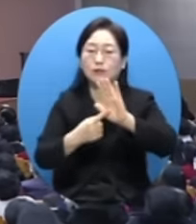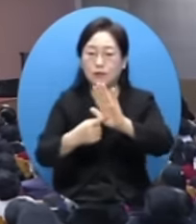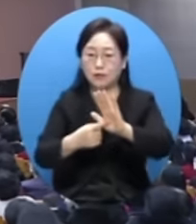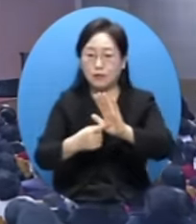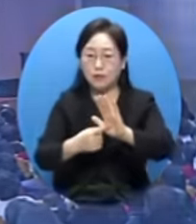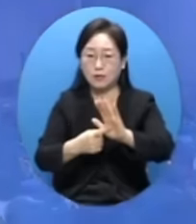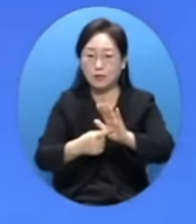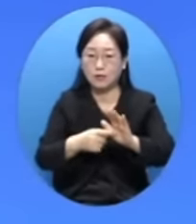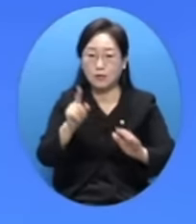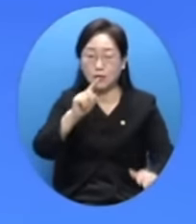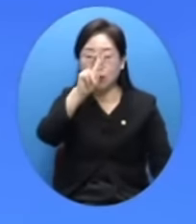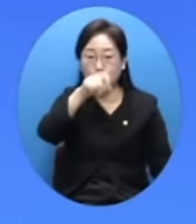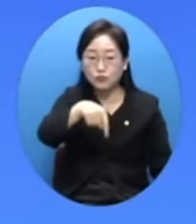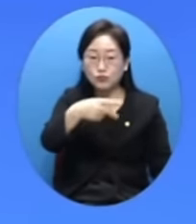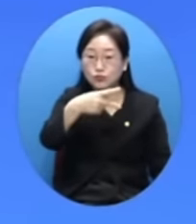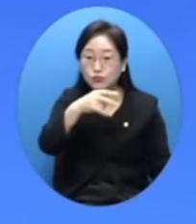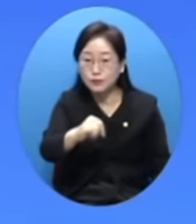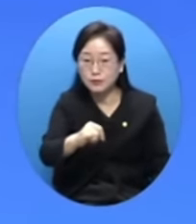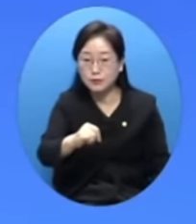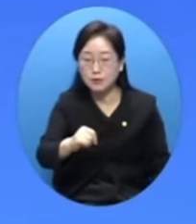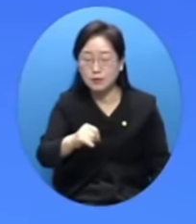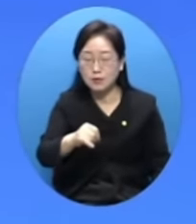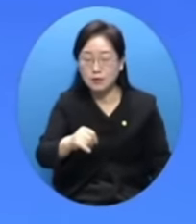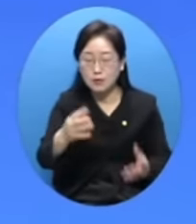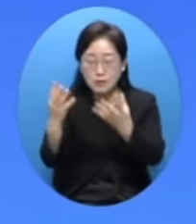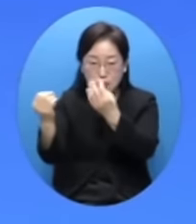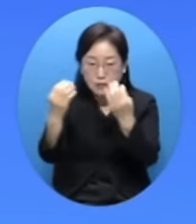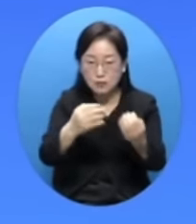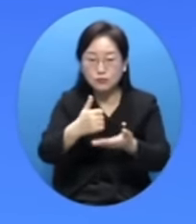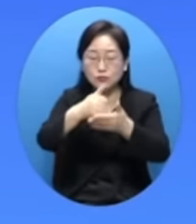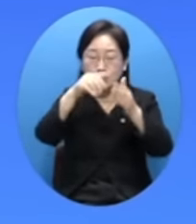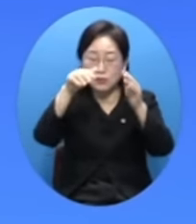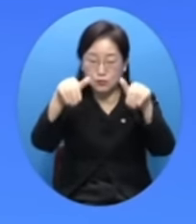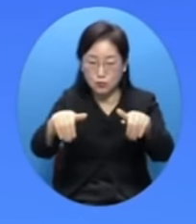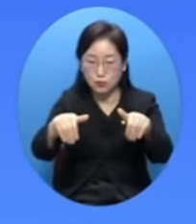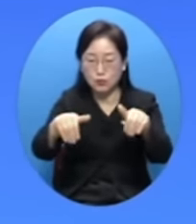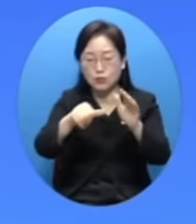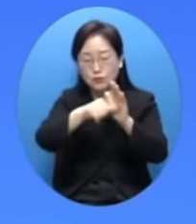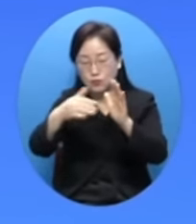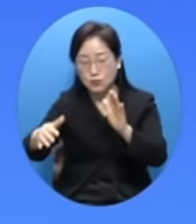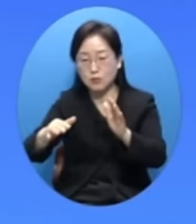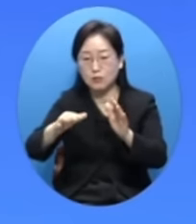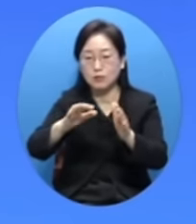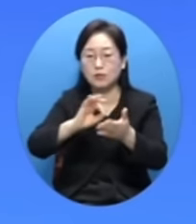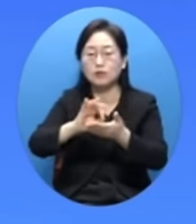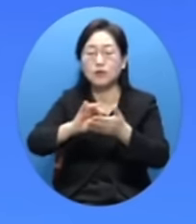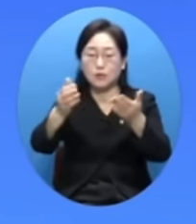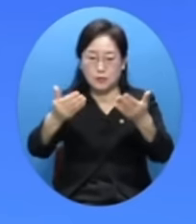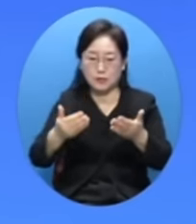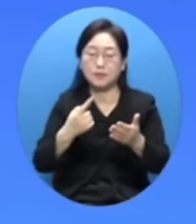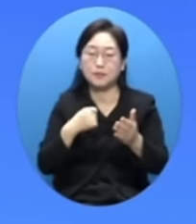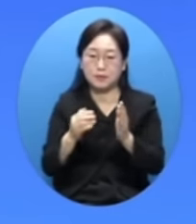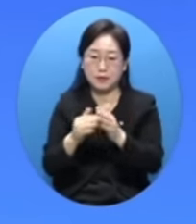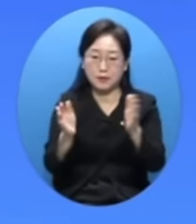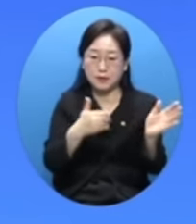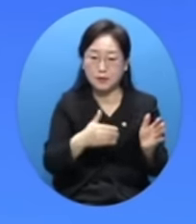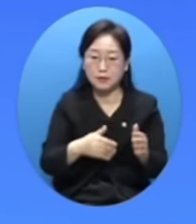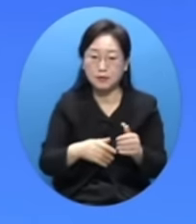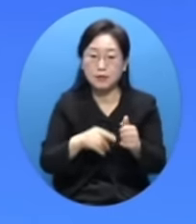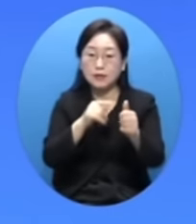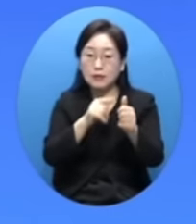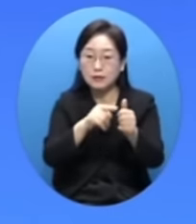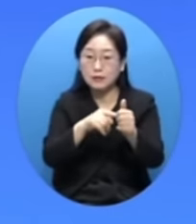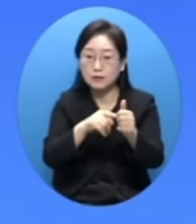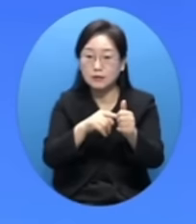무디 또 여러 게 쓰임 받았는데요 이때 조나단도 목사님이